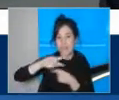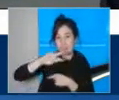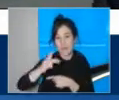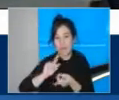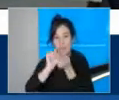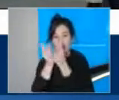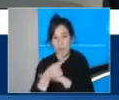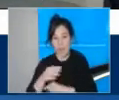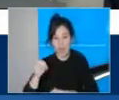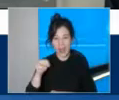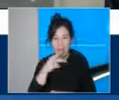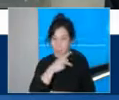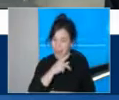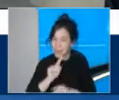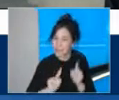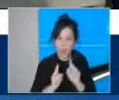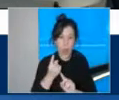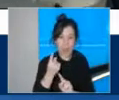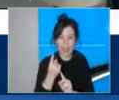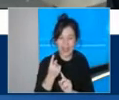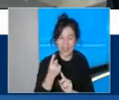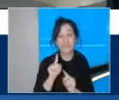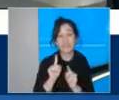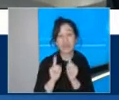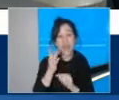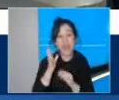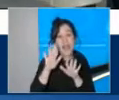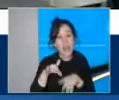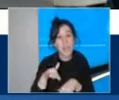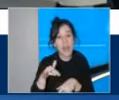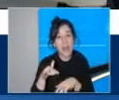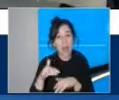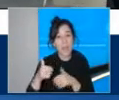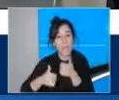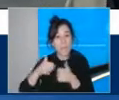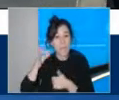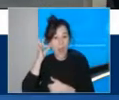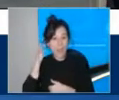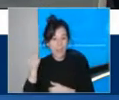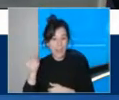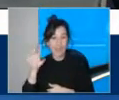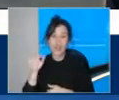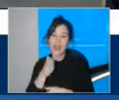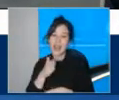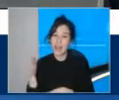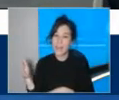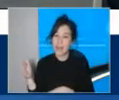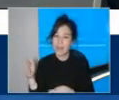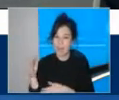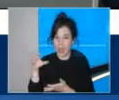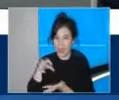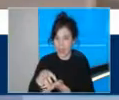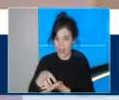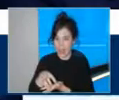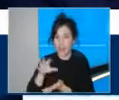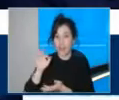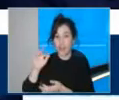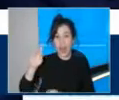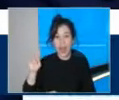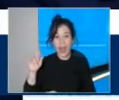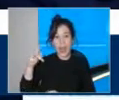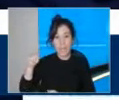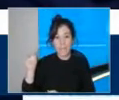זה כנראה לא יקרה, וזה כולל דרך אגב גם המועמדת של הימין מרכז, של הרפובליקנים, שזה